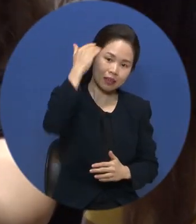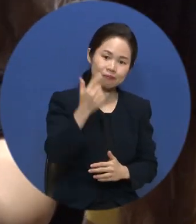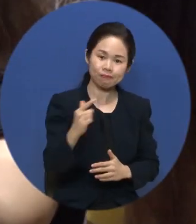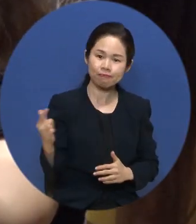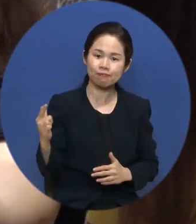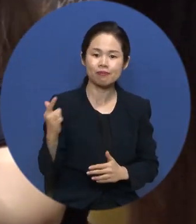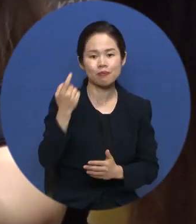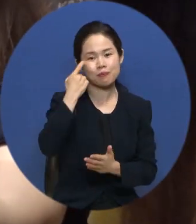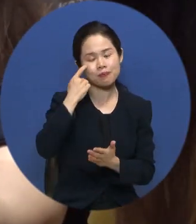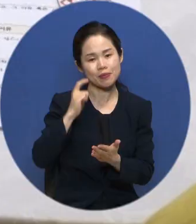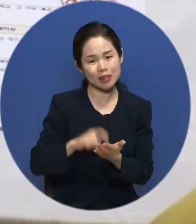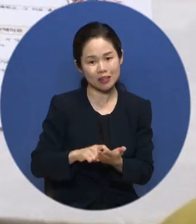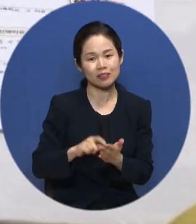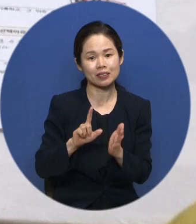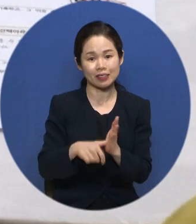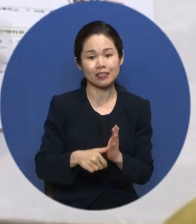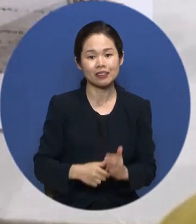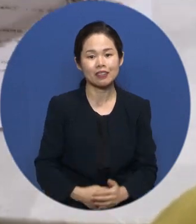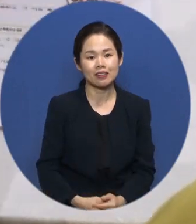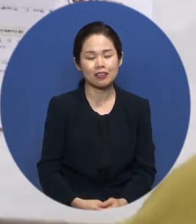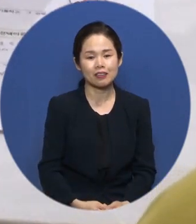가졌습니다.